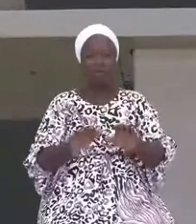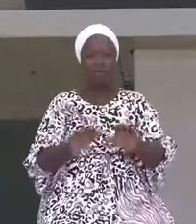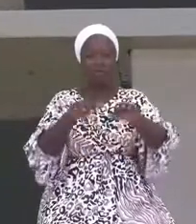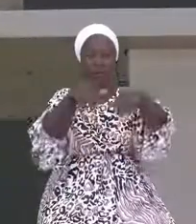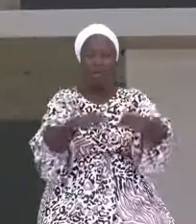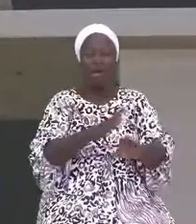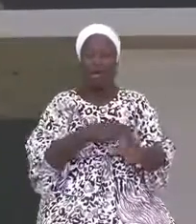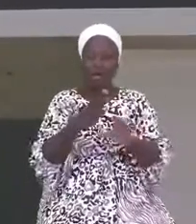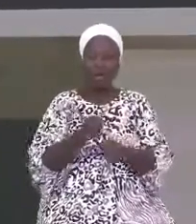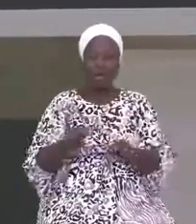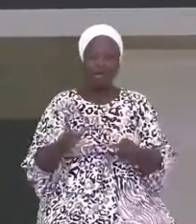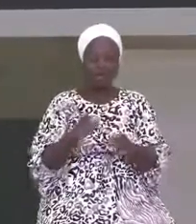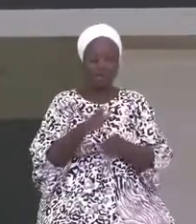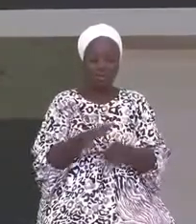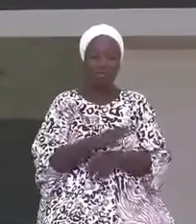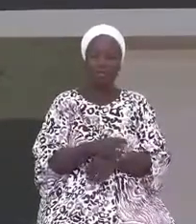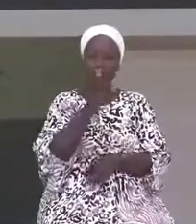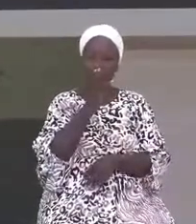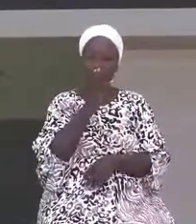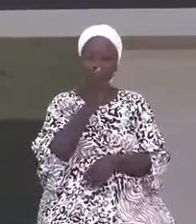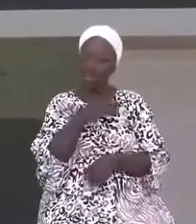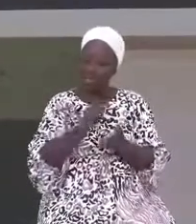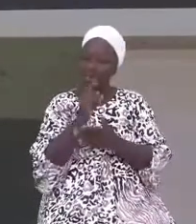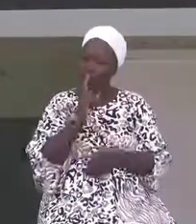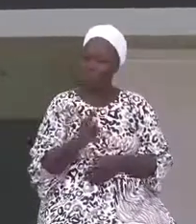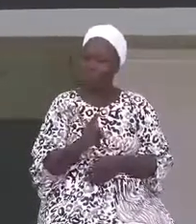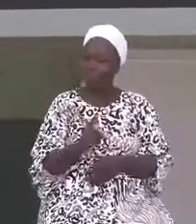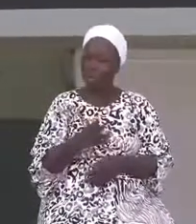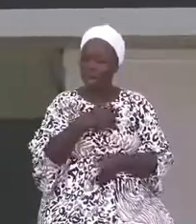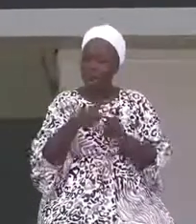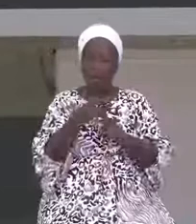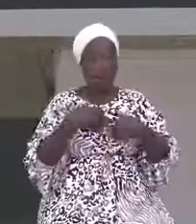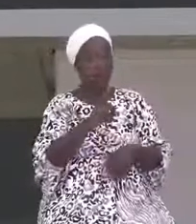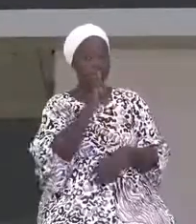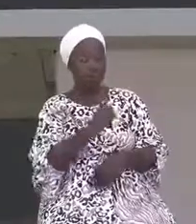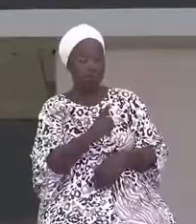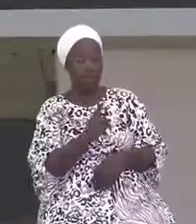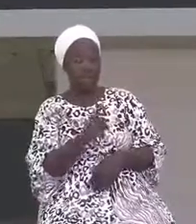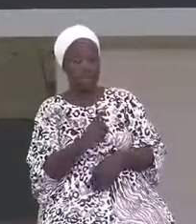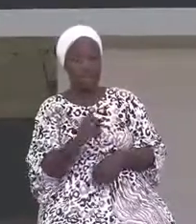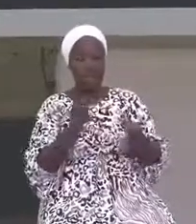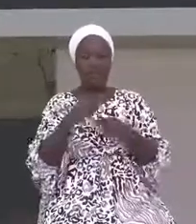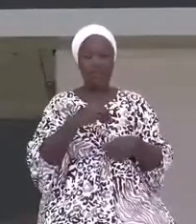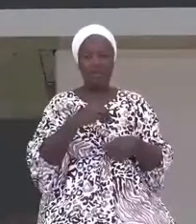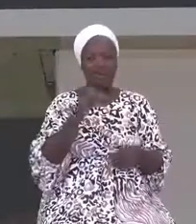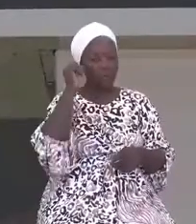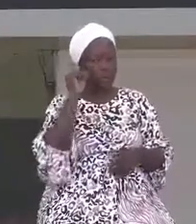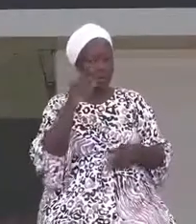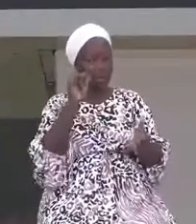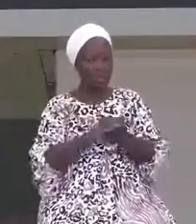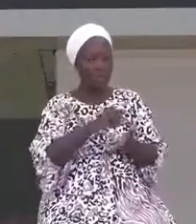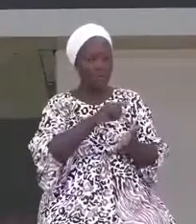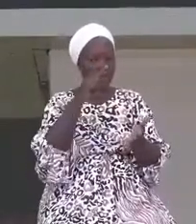c'est un fait. Et quand vous avez un fait, vous comprenez que ça va se